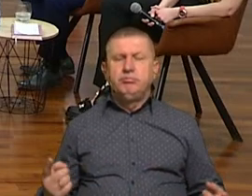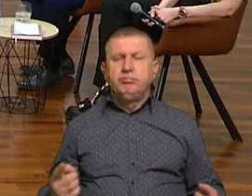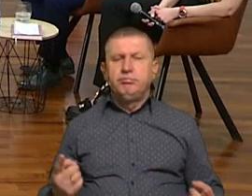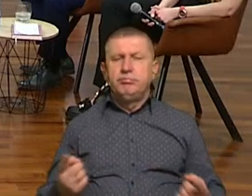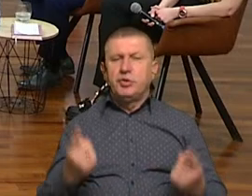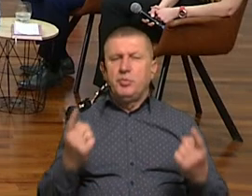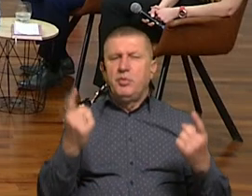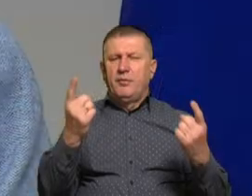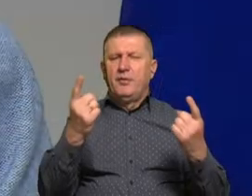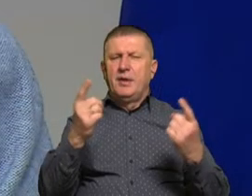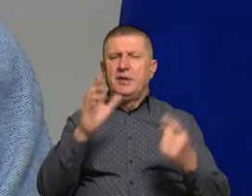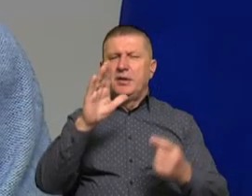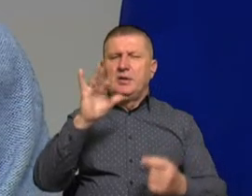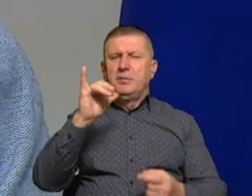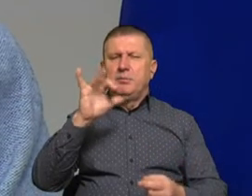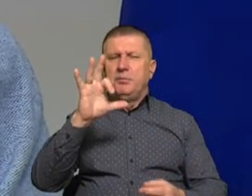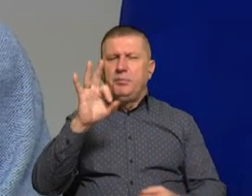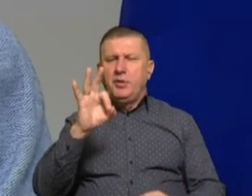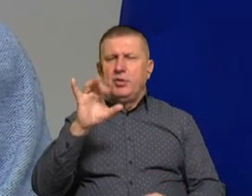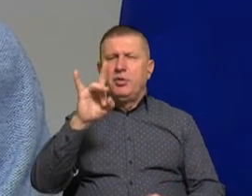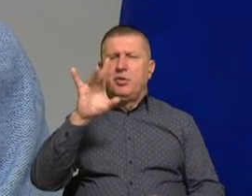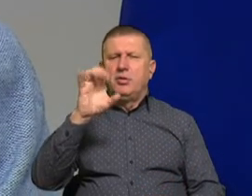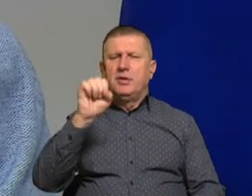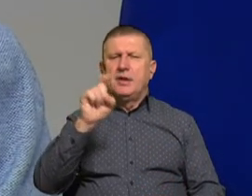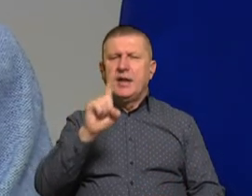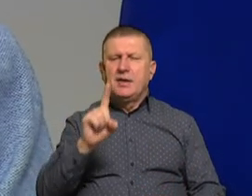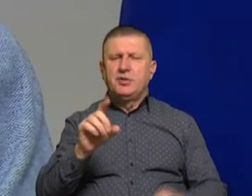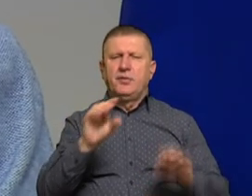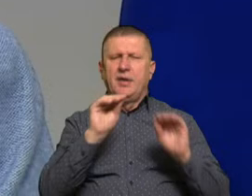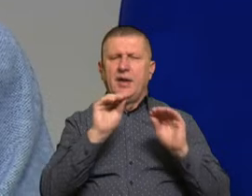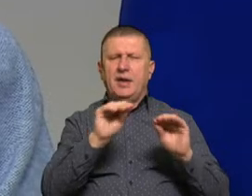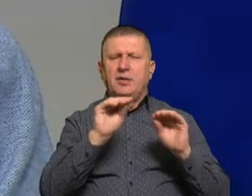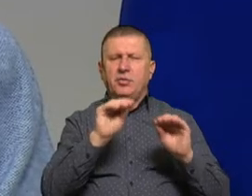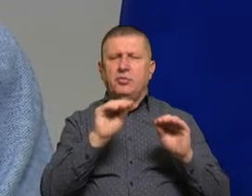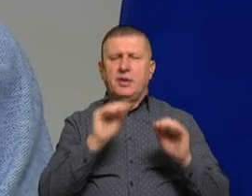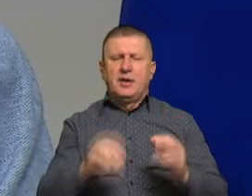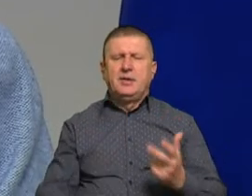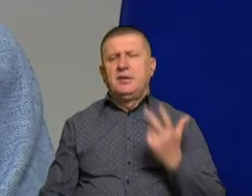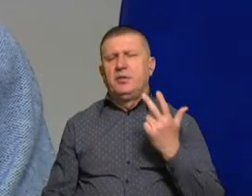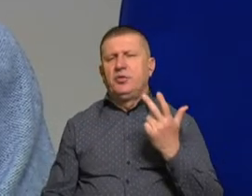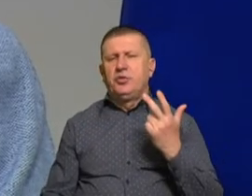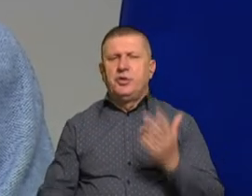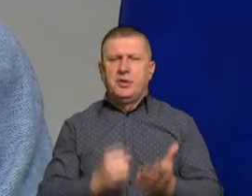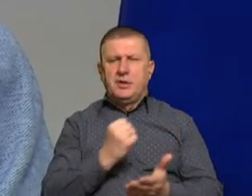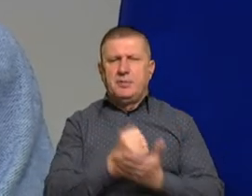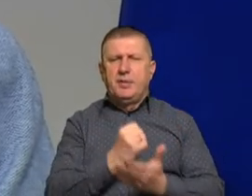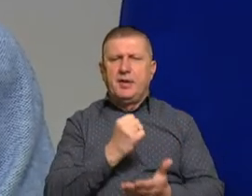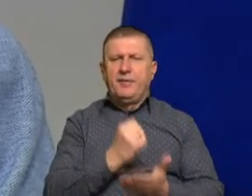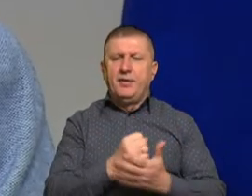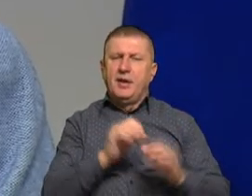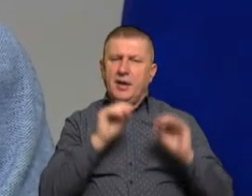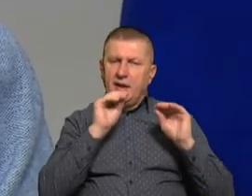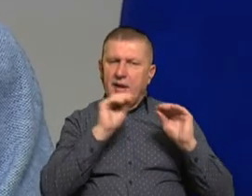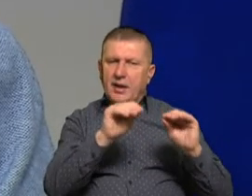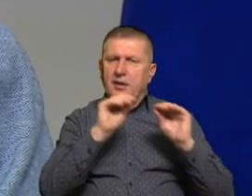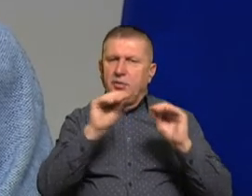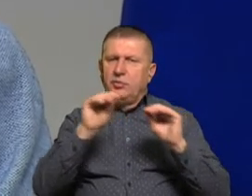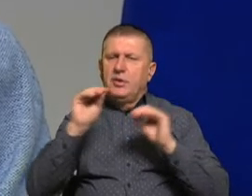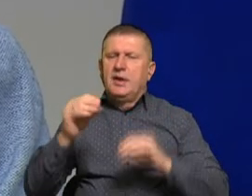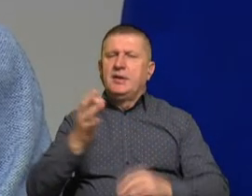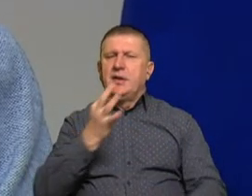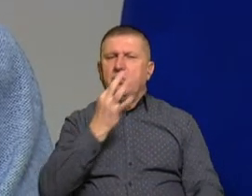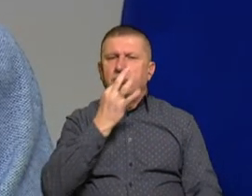waste, biogazownie oraz edukacja. To są najważniejsze rzeczy. Powinniśmy zacząć od edukacji, żeby młodzież,